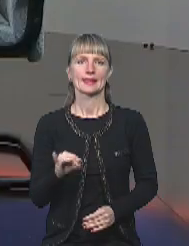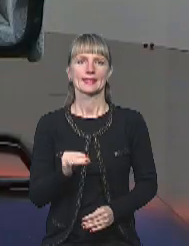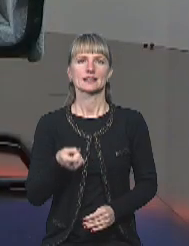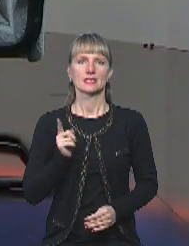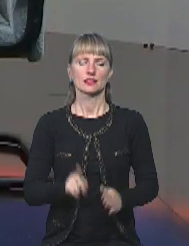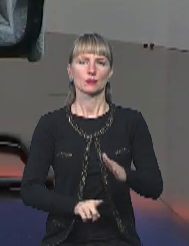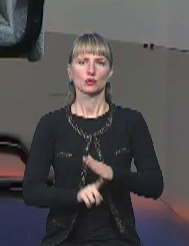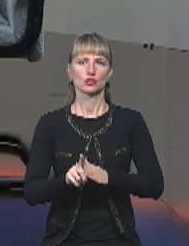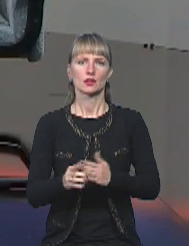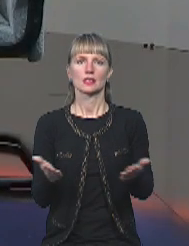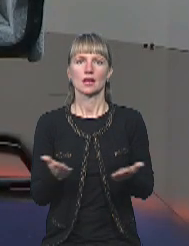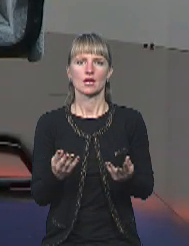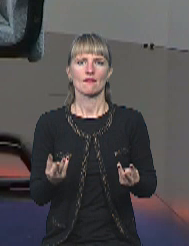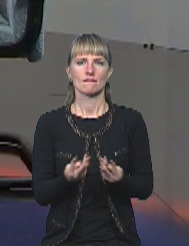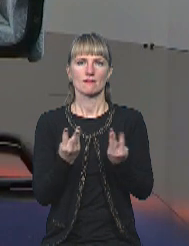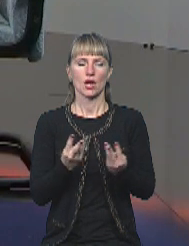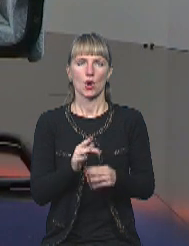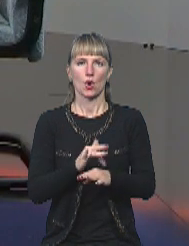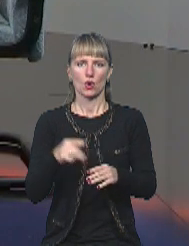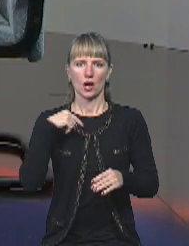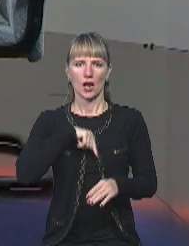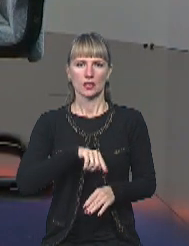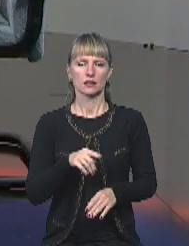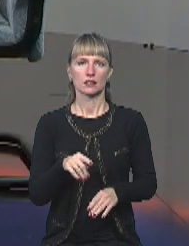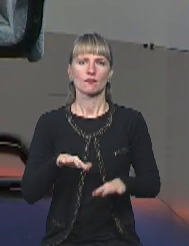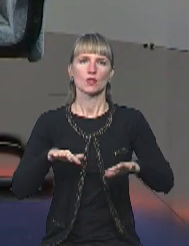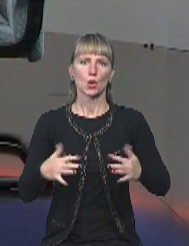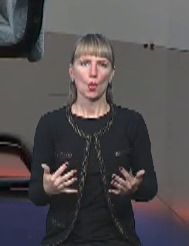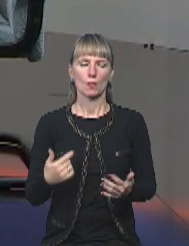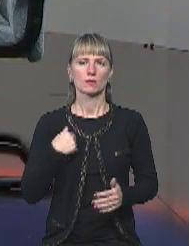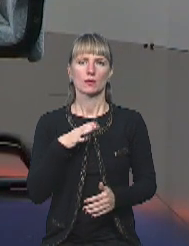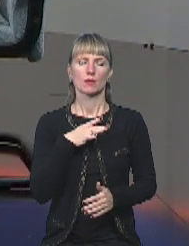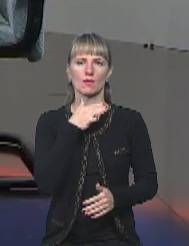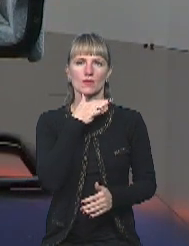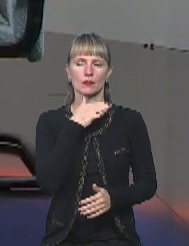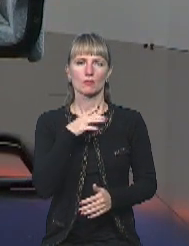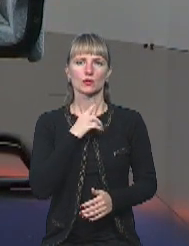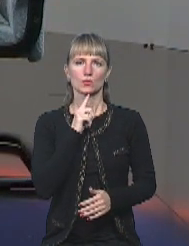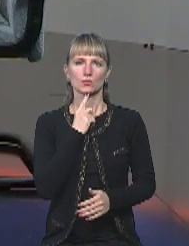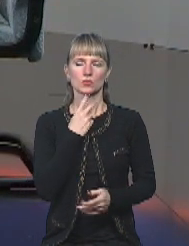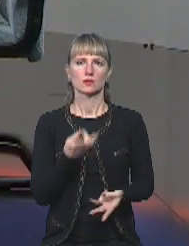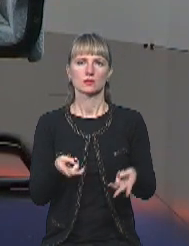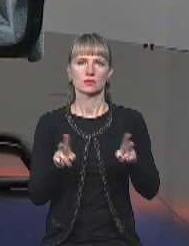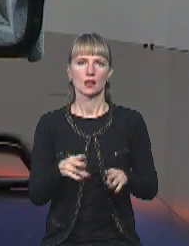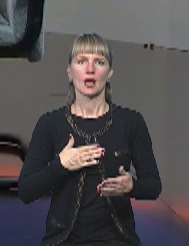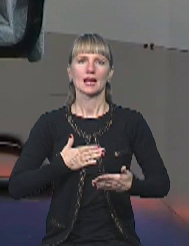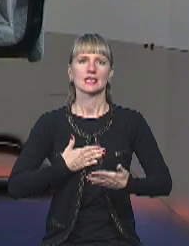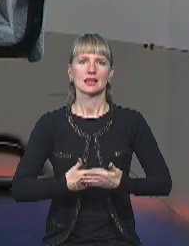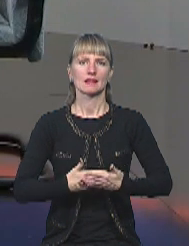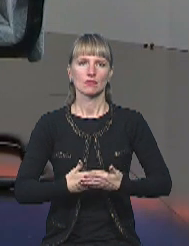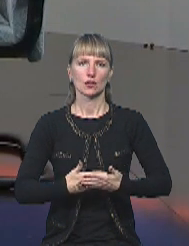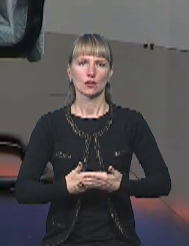дійсно починається якесь вигорання, починається втома, і мені було в певний момент дуже складно лишитися